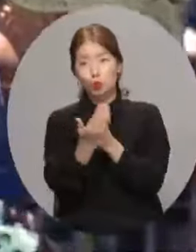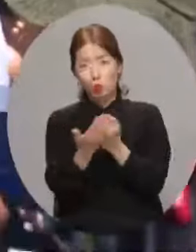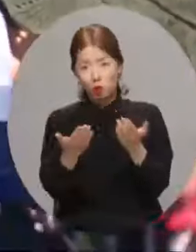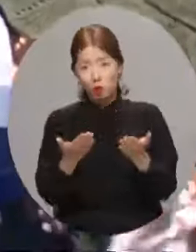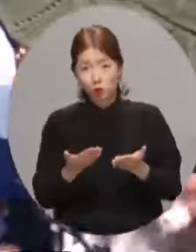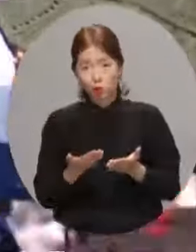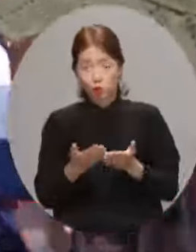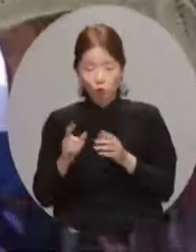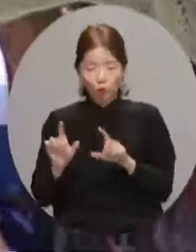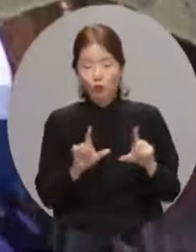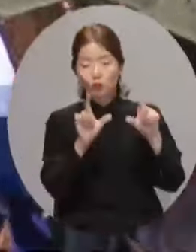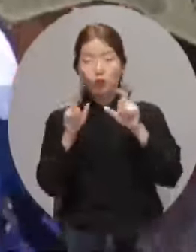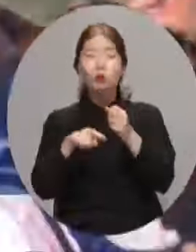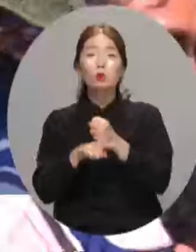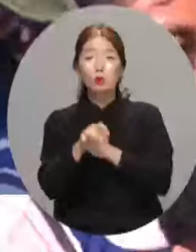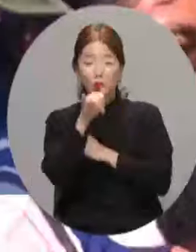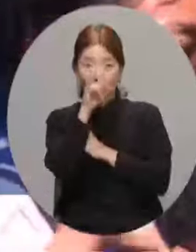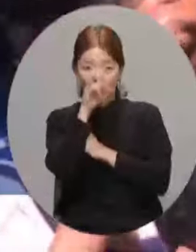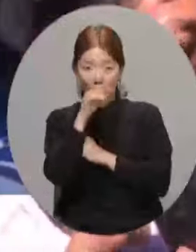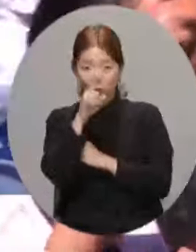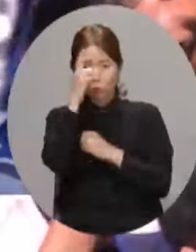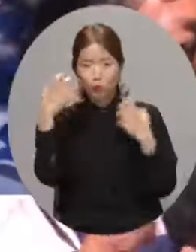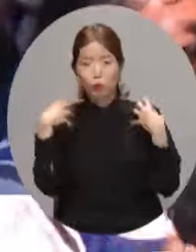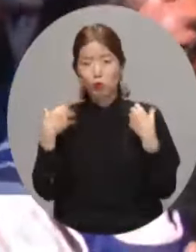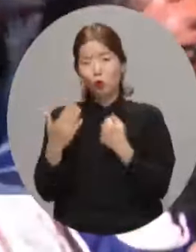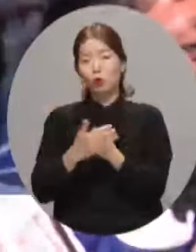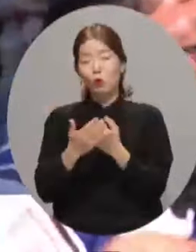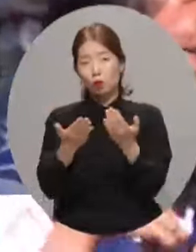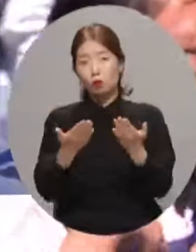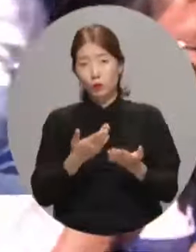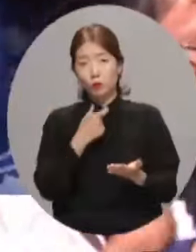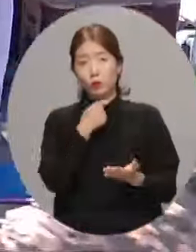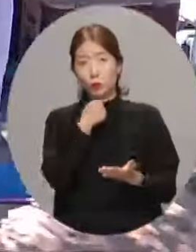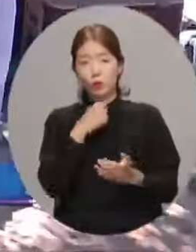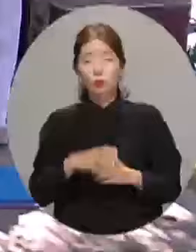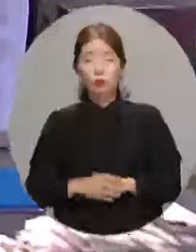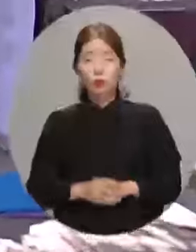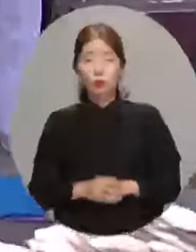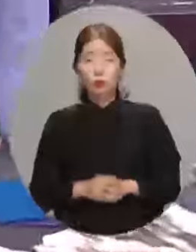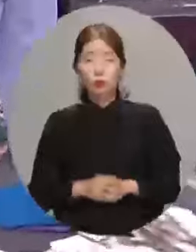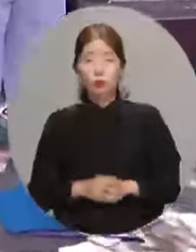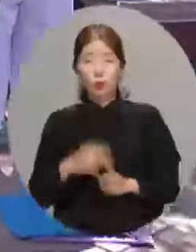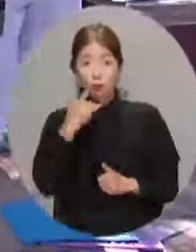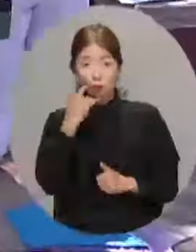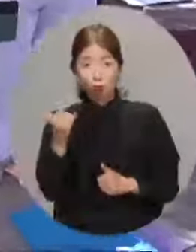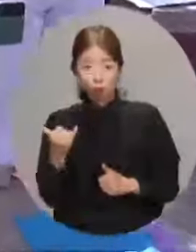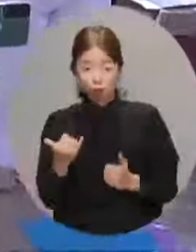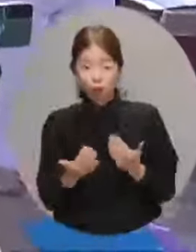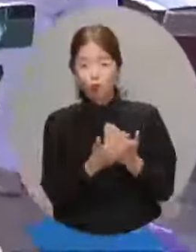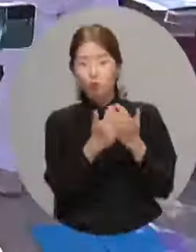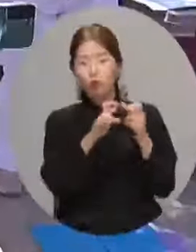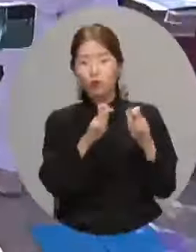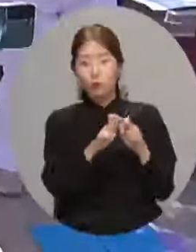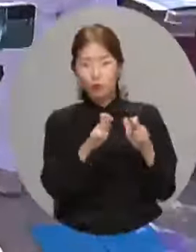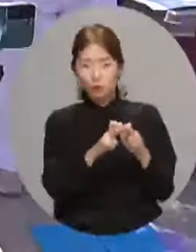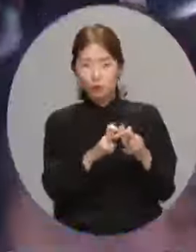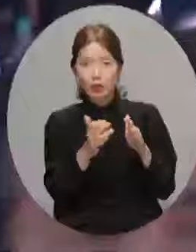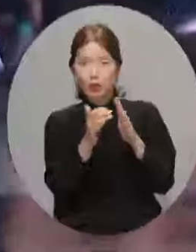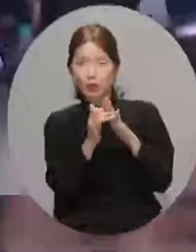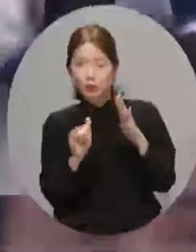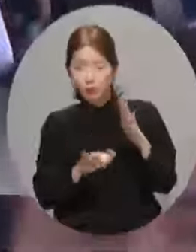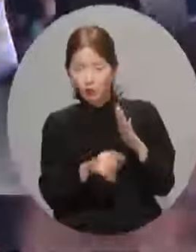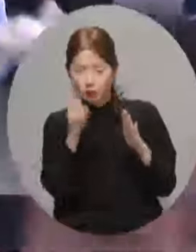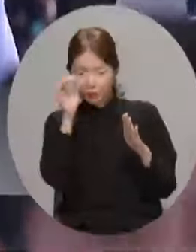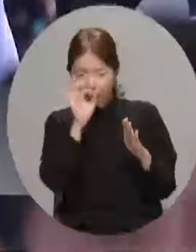친구들도 살아갈 수 있는 의미가 있고 정부가 협조해주기를 원하고. 부모들은 발달장애인 가정 발굴과